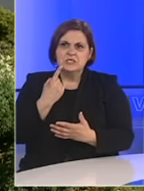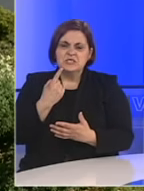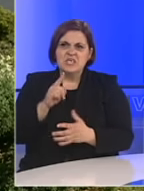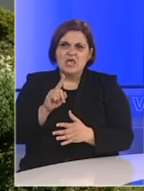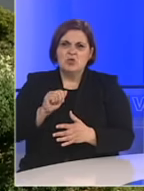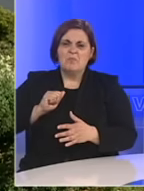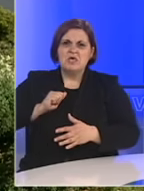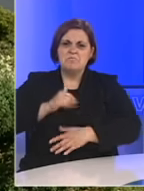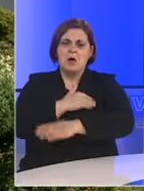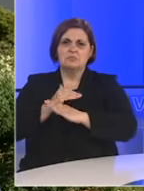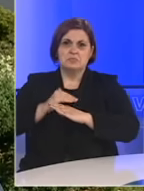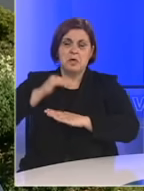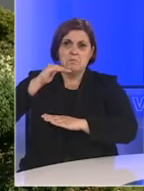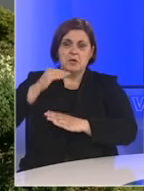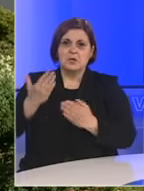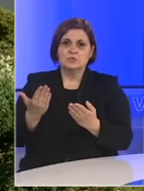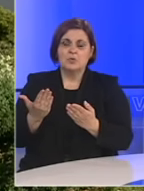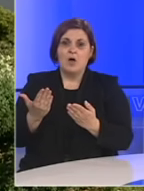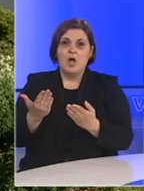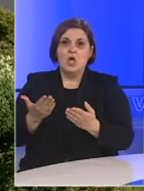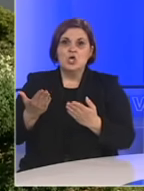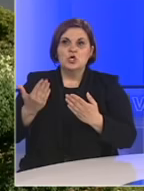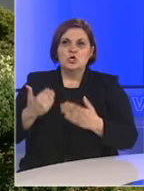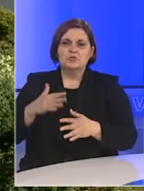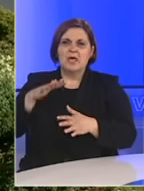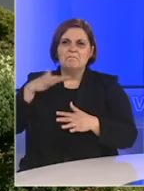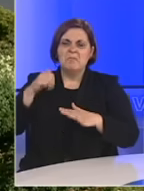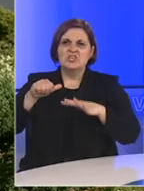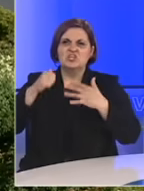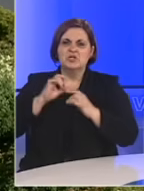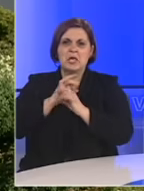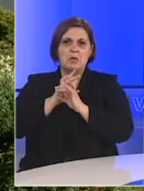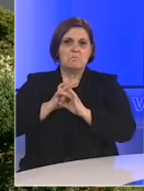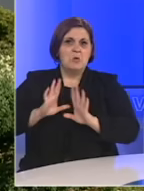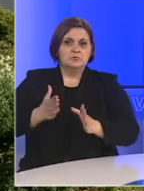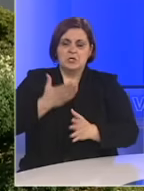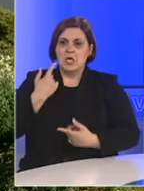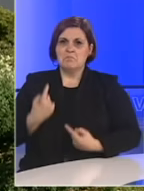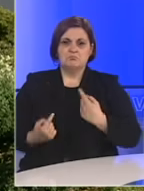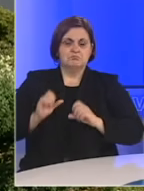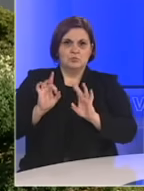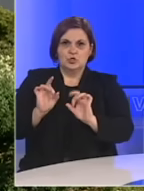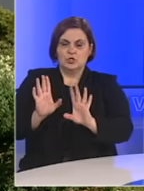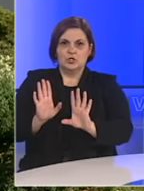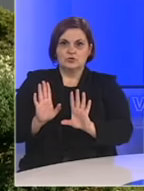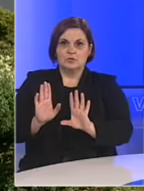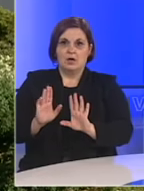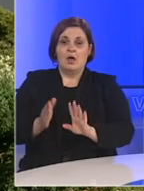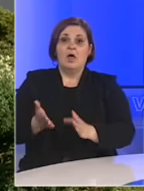jednom sam imao povišenu tjelesnu temperaturu i onda je to 5-6 dana bilo bez gotovo ikakvih tegoba. Da